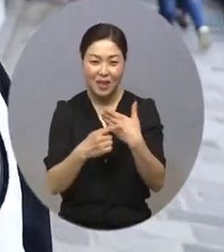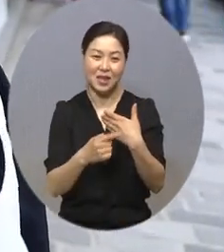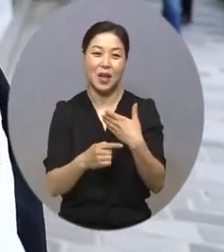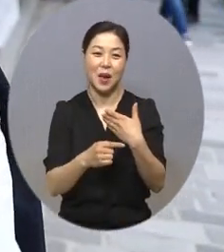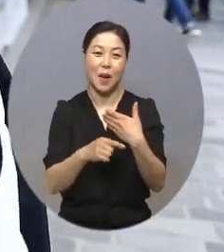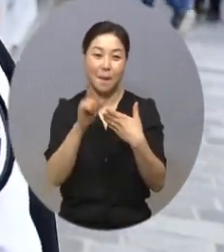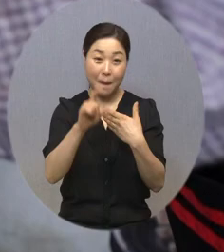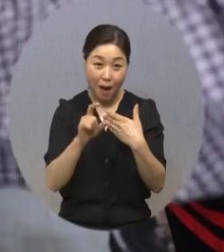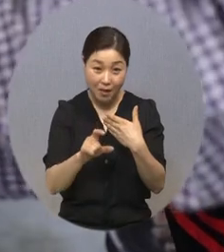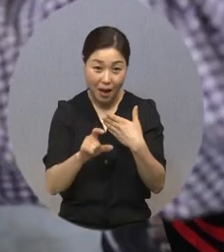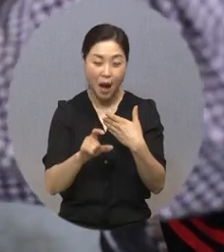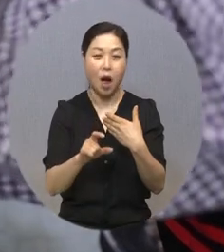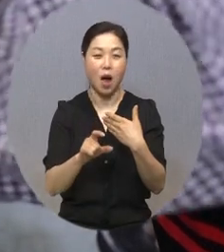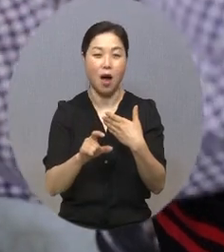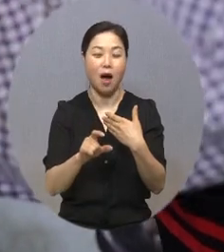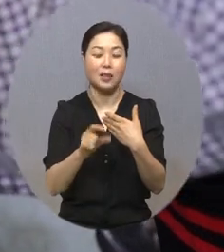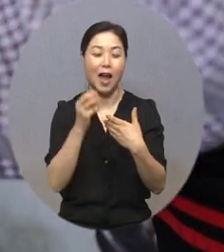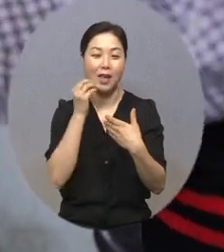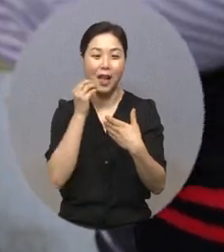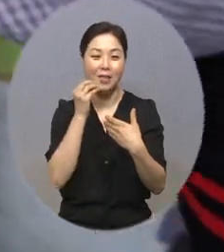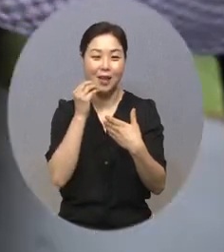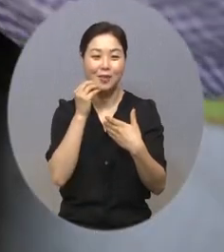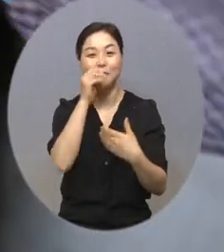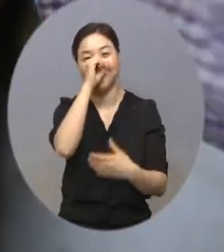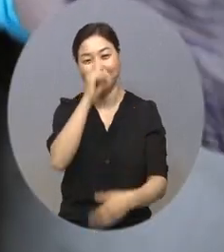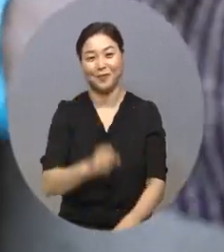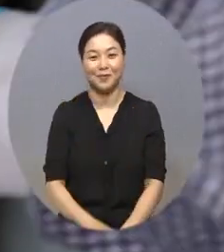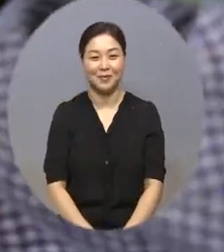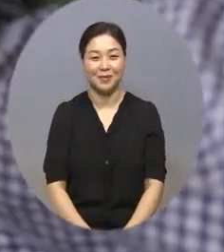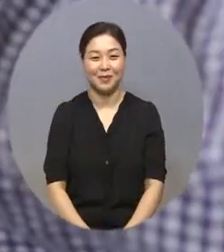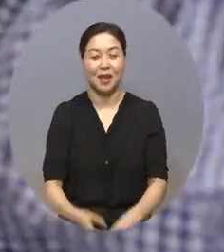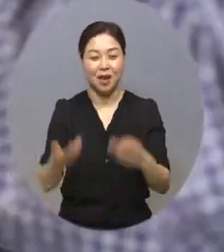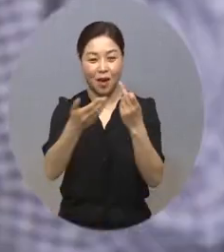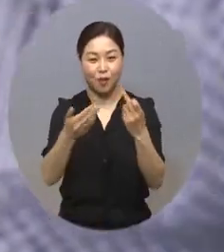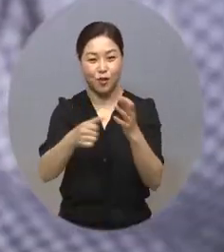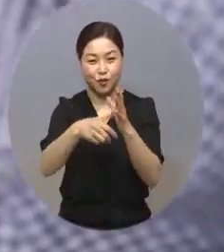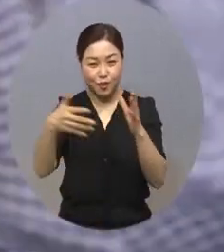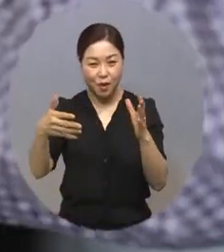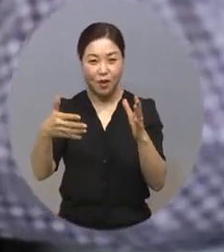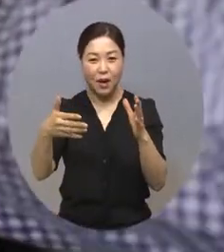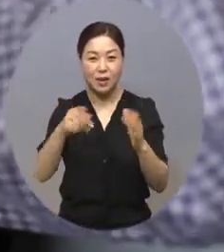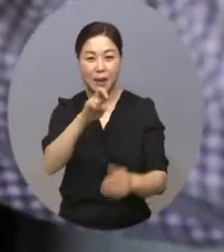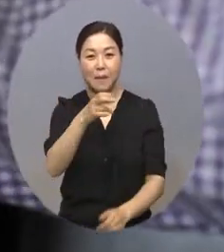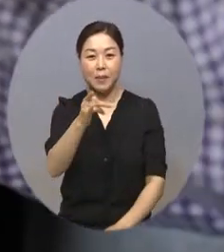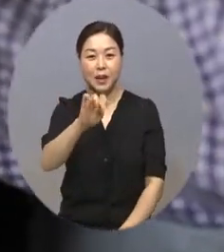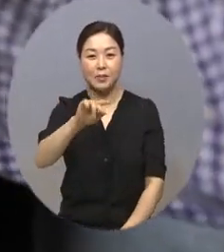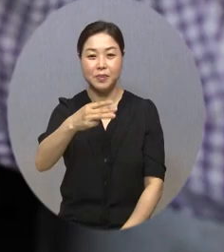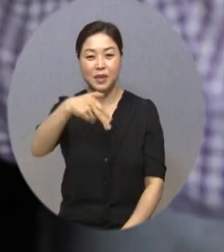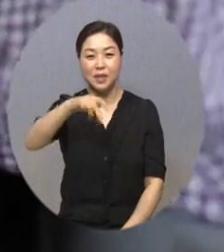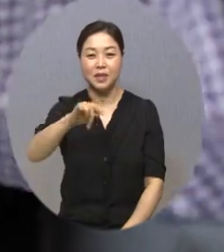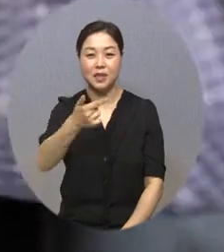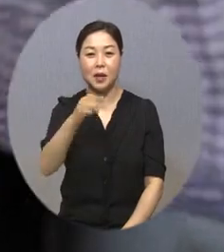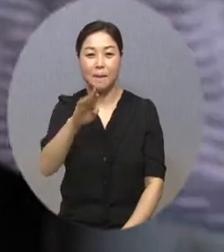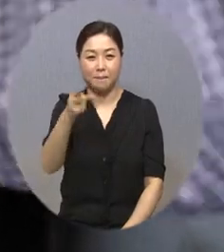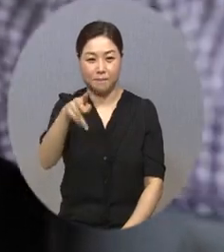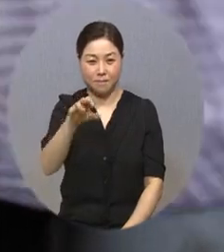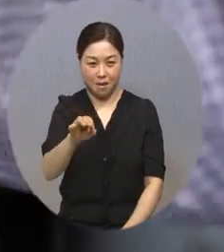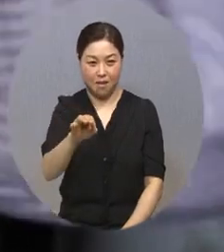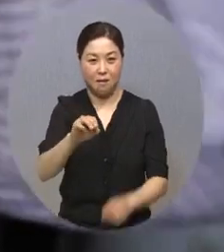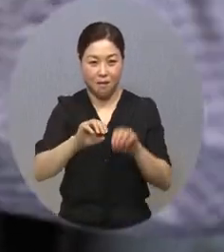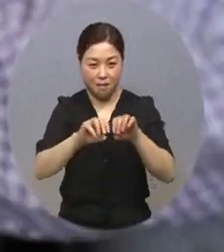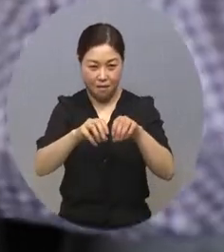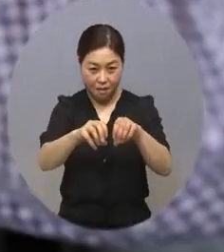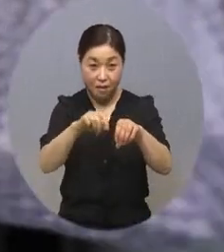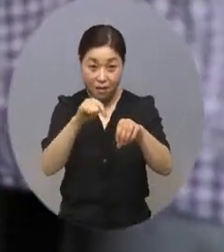가지고 아 강 문제의 명물 보고 이미 정녕 인데요 여기에는 킴 지속을